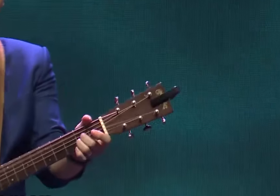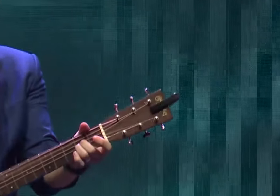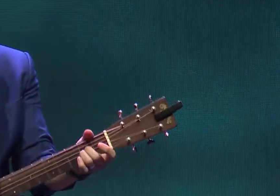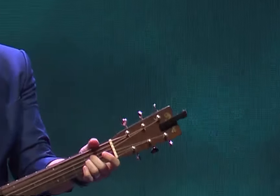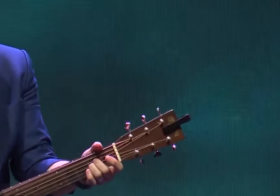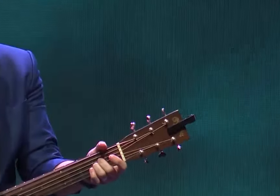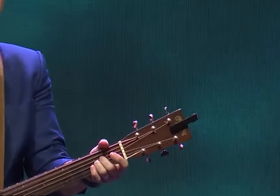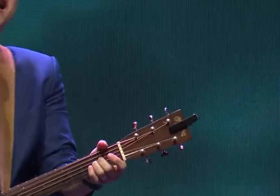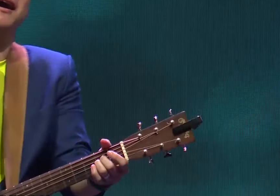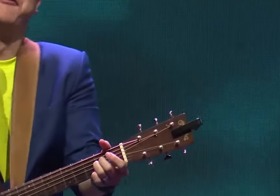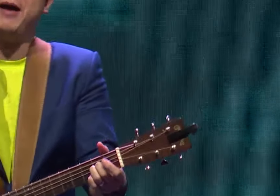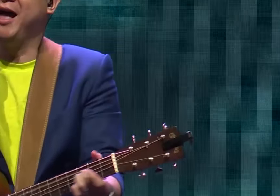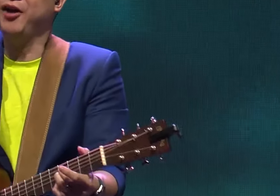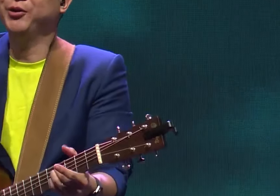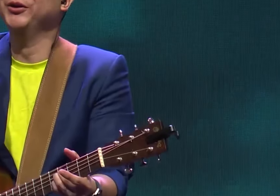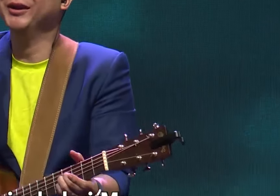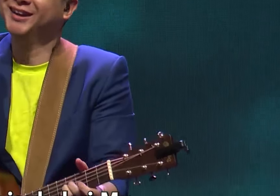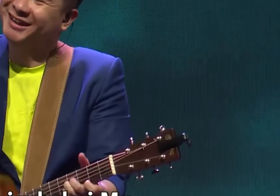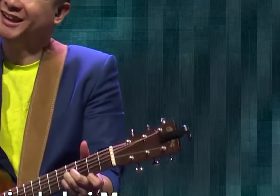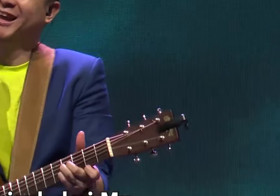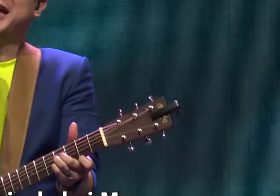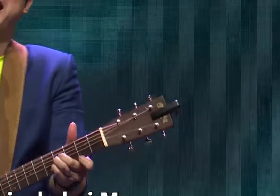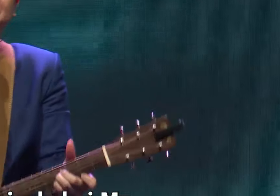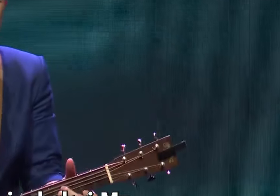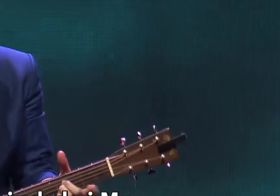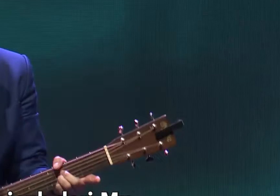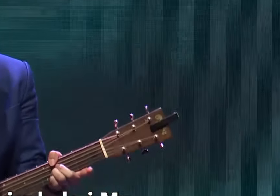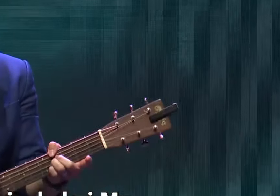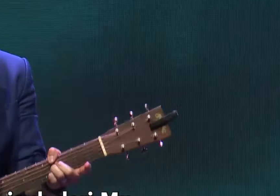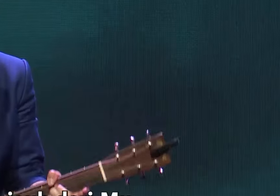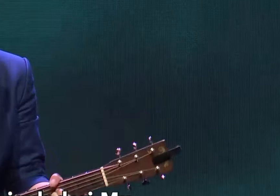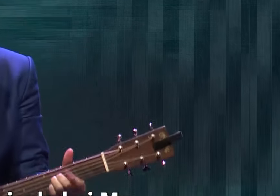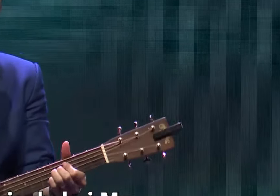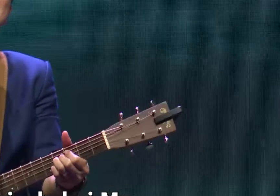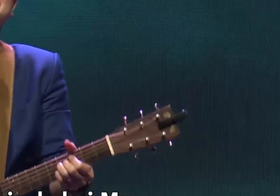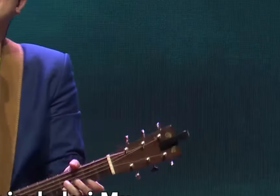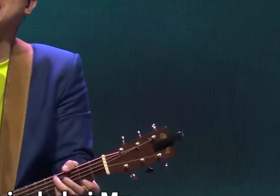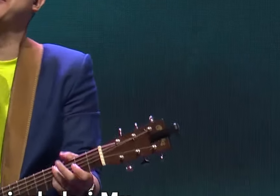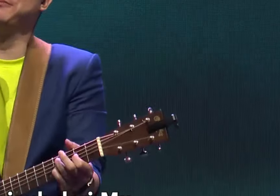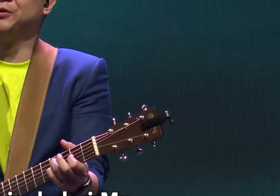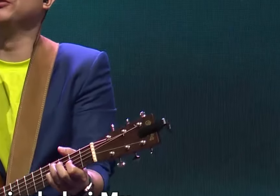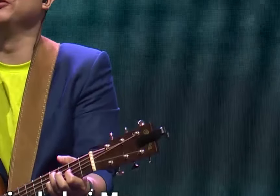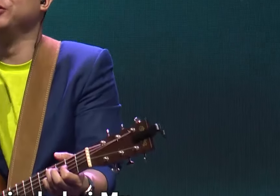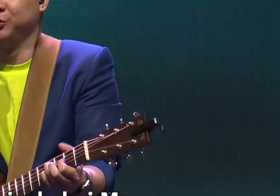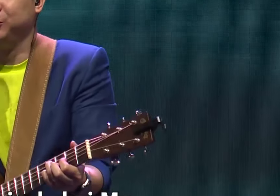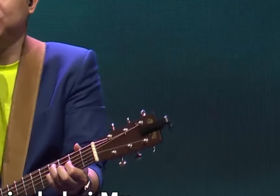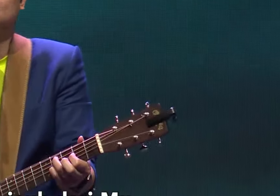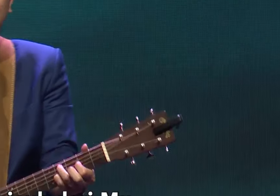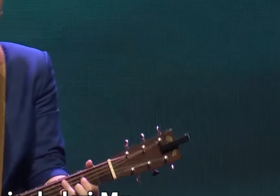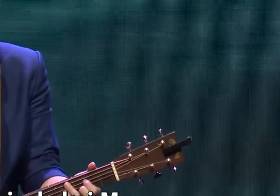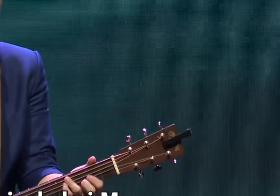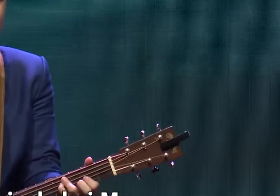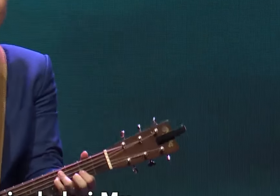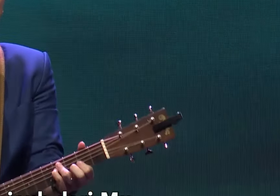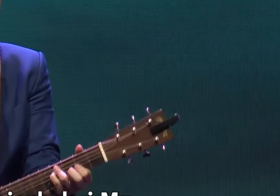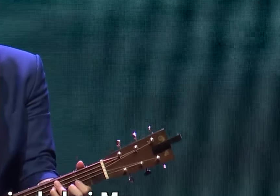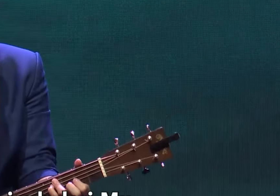Ku tak mau, ku tak mampu